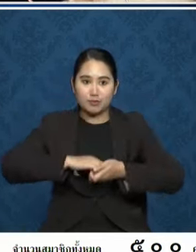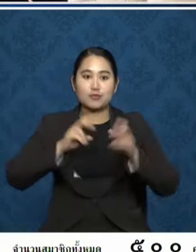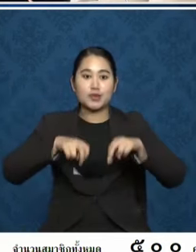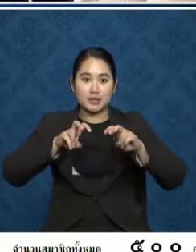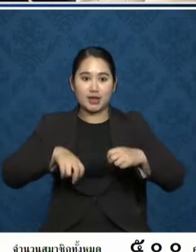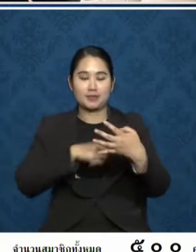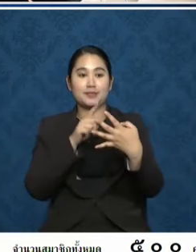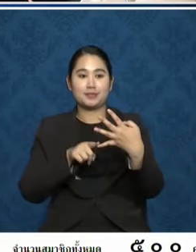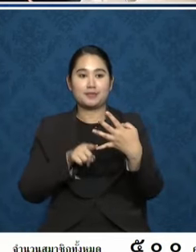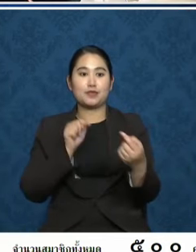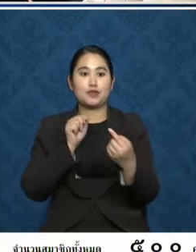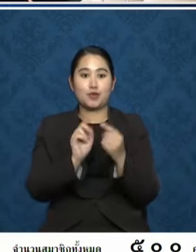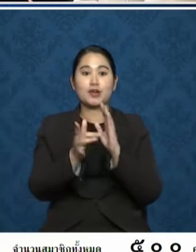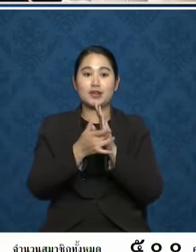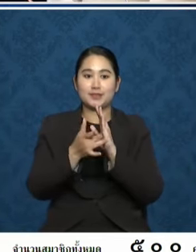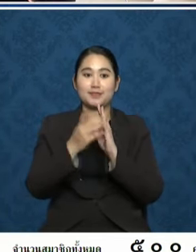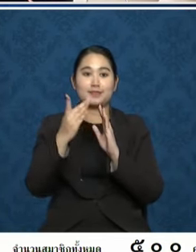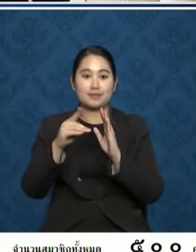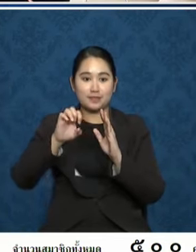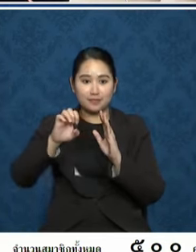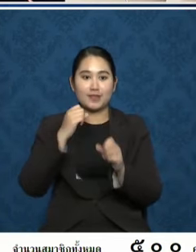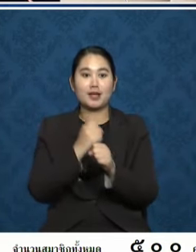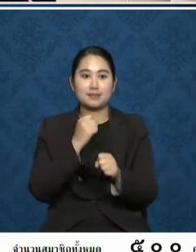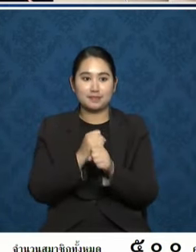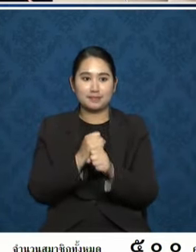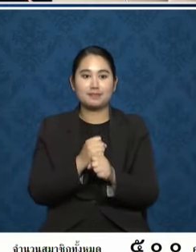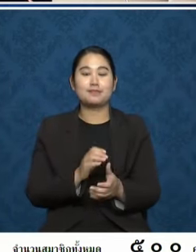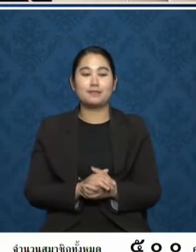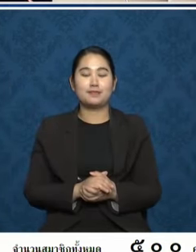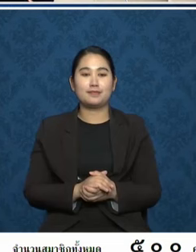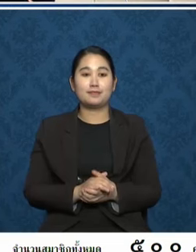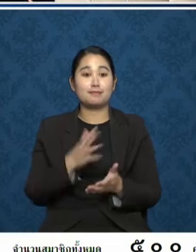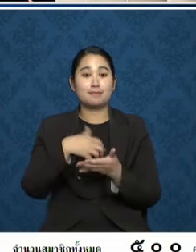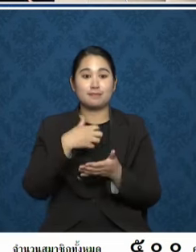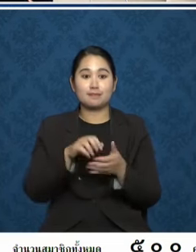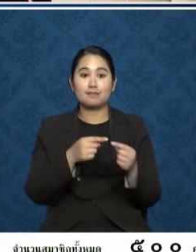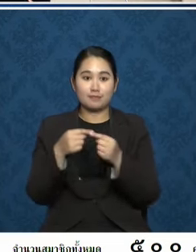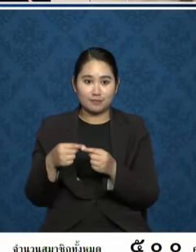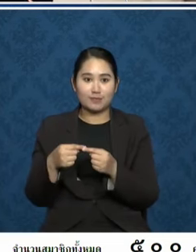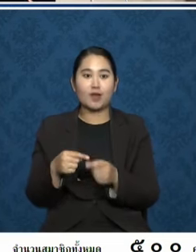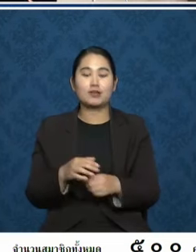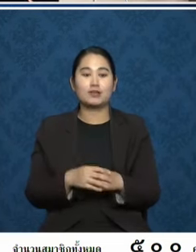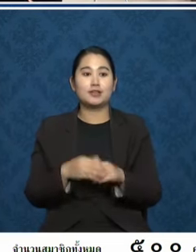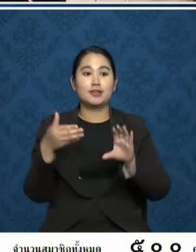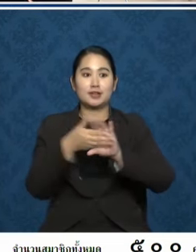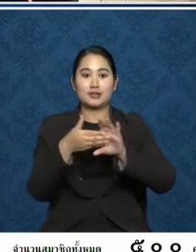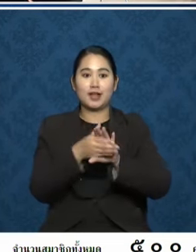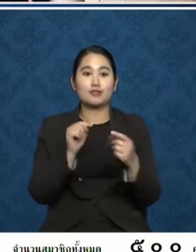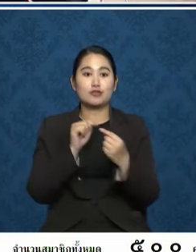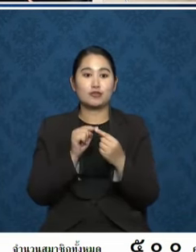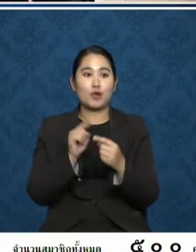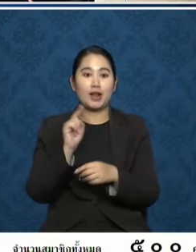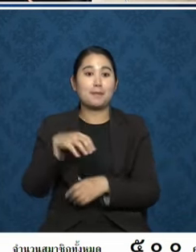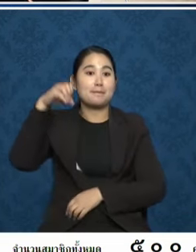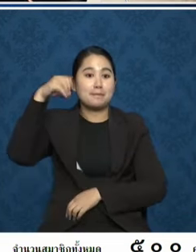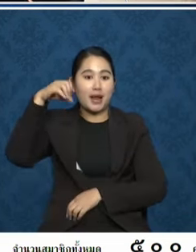นแล้วก็ 4 ด้านดจิทัล แล้วก็เทคโโยี ทอฟฟีฟองดูเด๋ผมขอย่สไลเตทัดไปครัท่ประทานด้านพลง